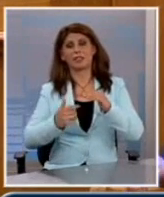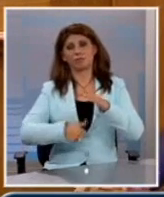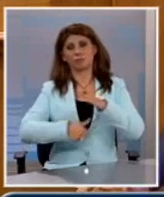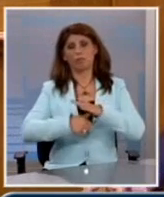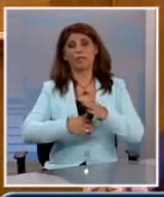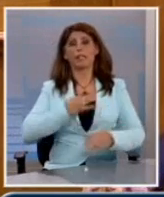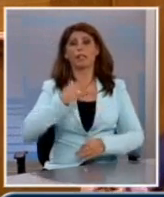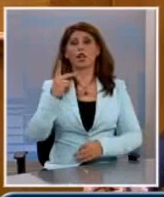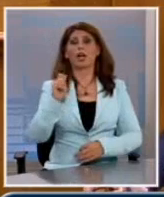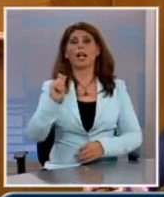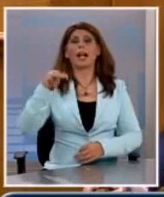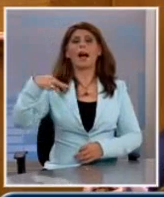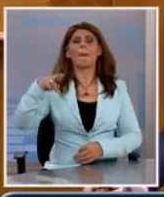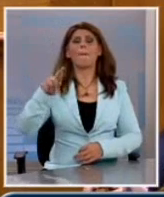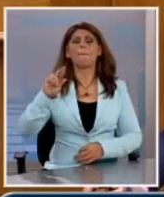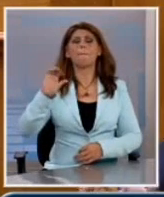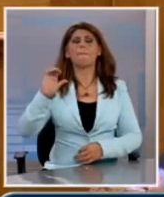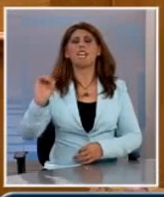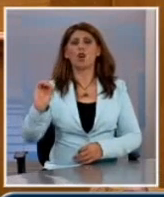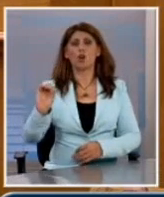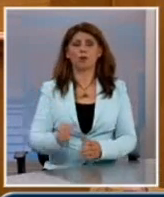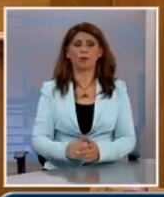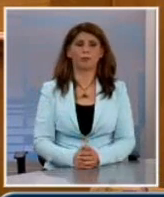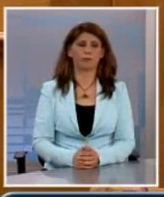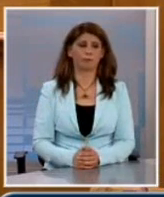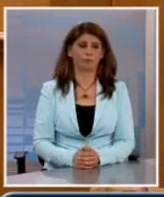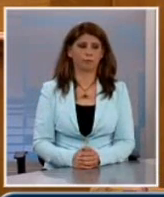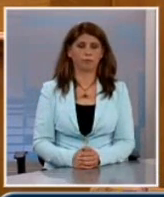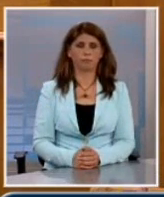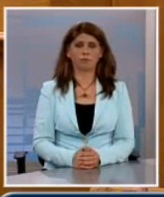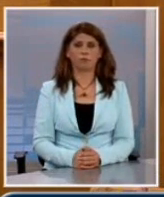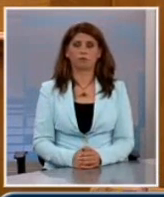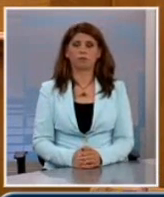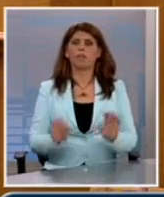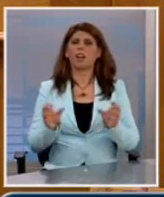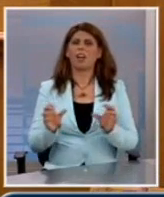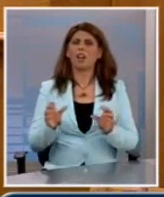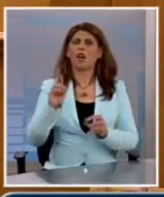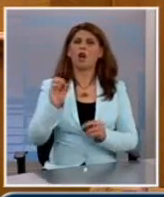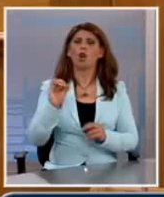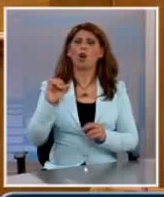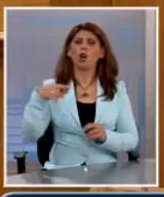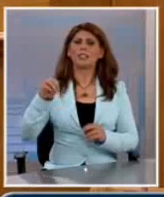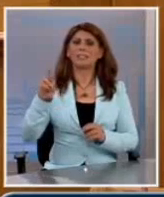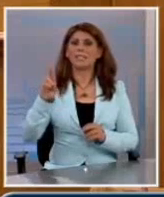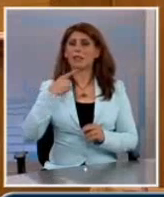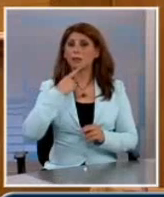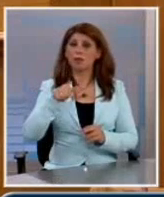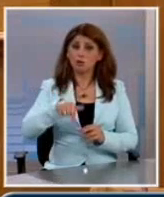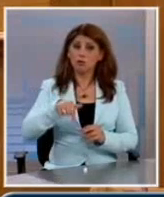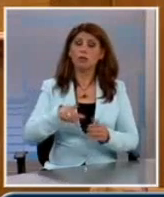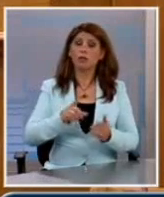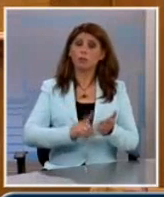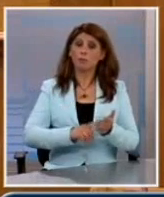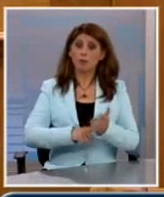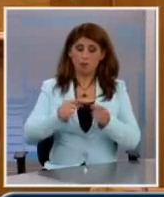Κάμπριο, ο οποίος στο Reuters δήλωσε χθες ότι πρέπει να σπάσει επιτέλους και τώρα είναι η ώρα αυτός ο